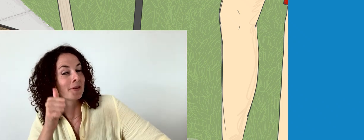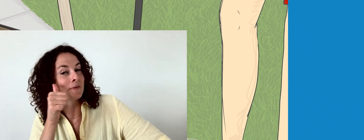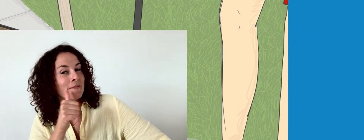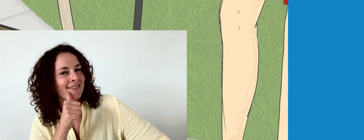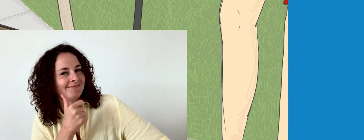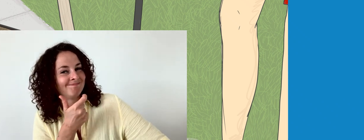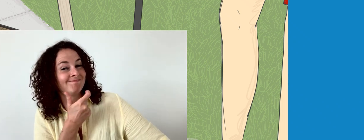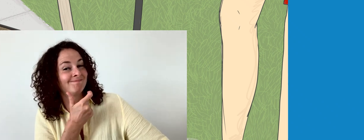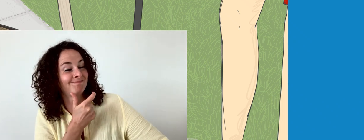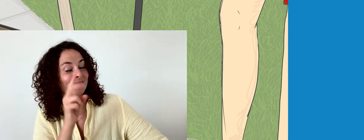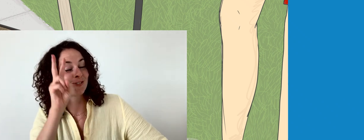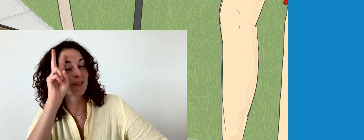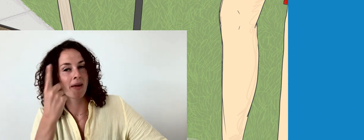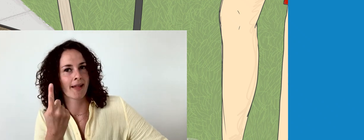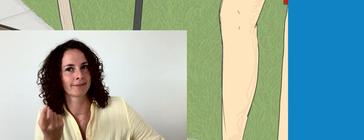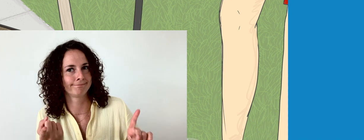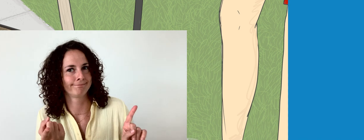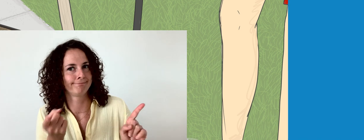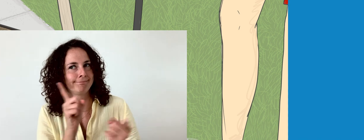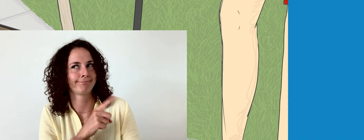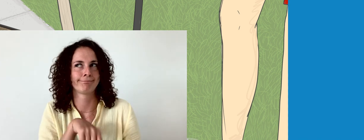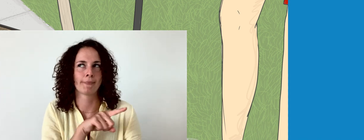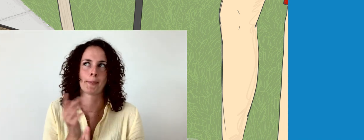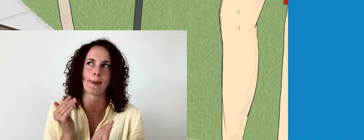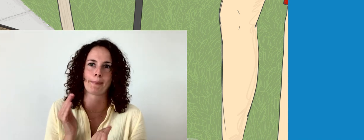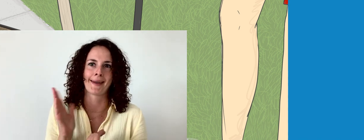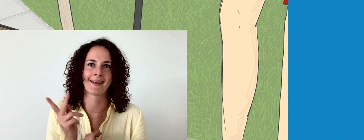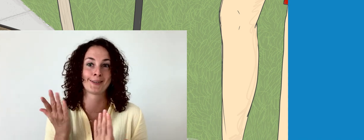Mama lacht Het is vaak andersom